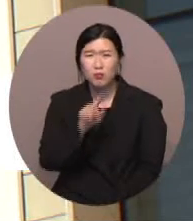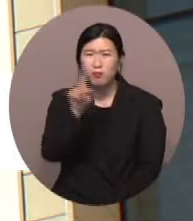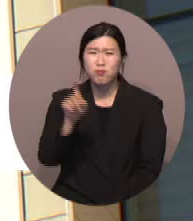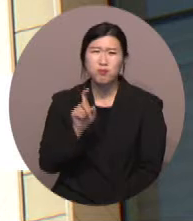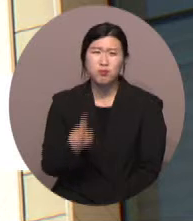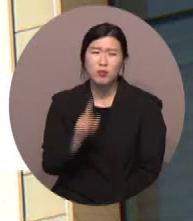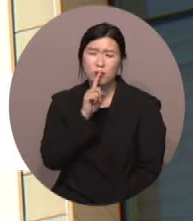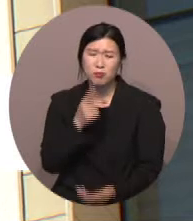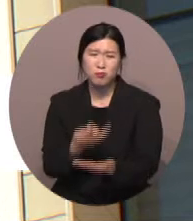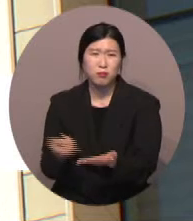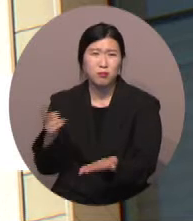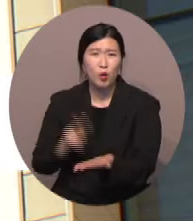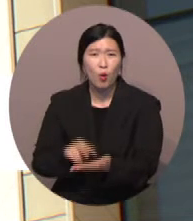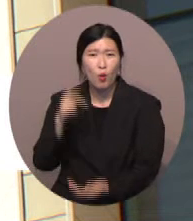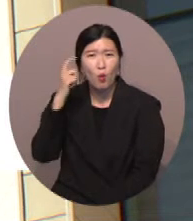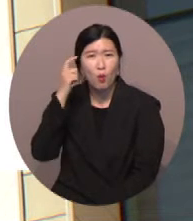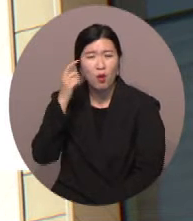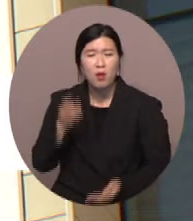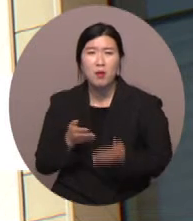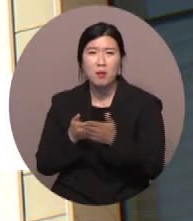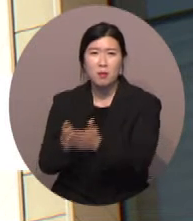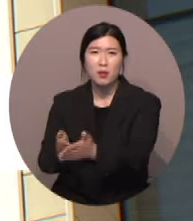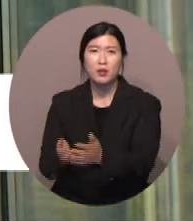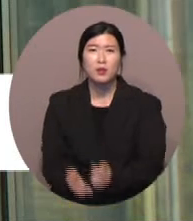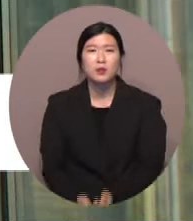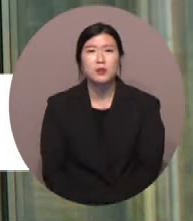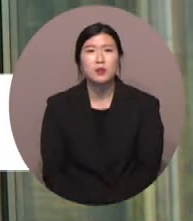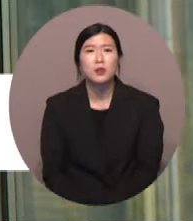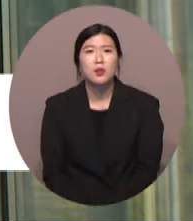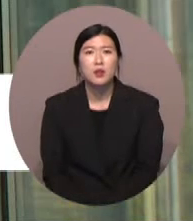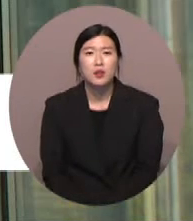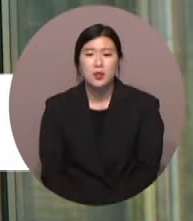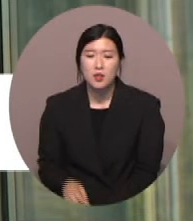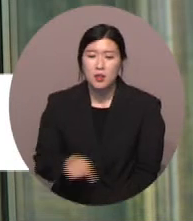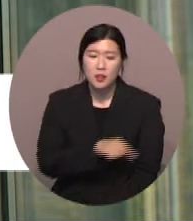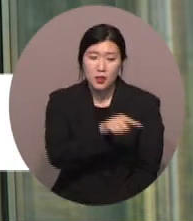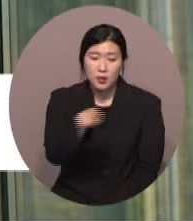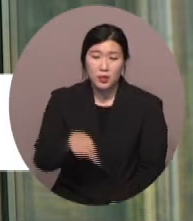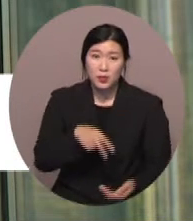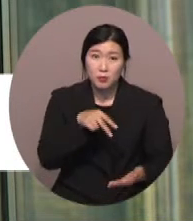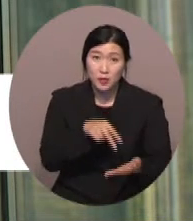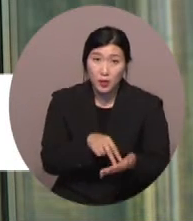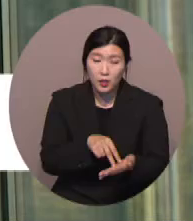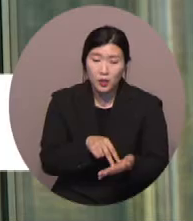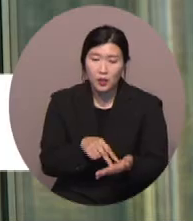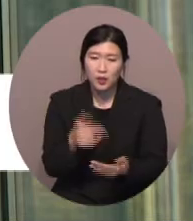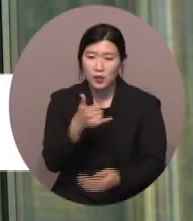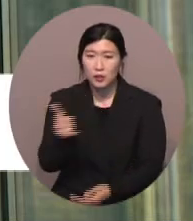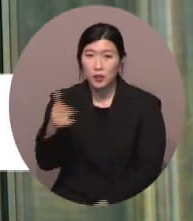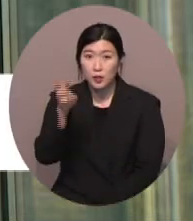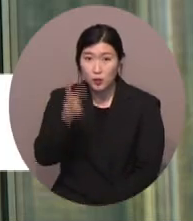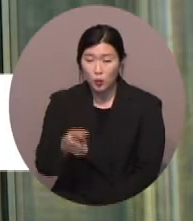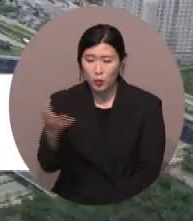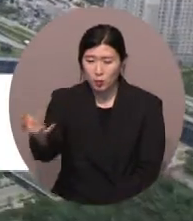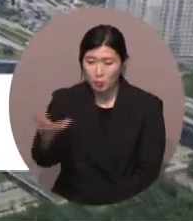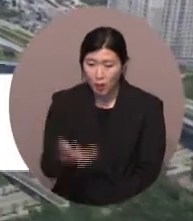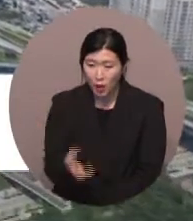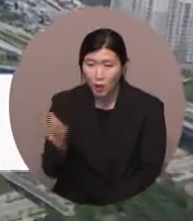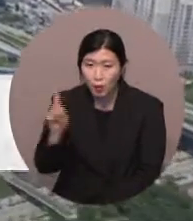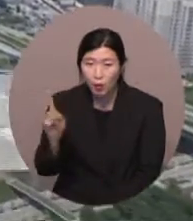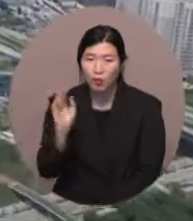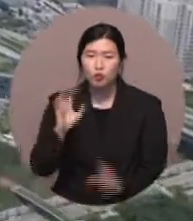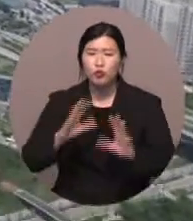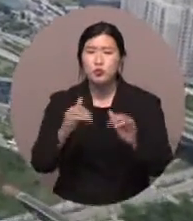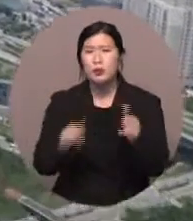설명은 앞뒤가 맞지 않는다고 지적했습니다 이들은 대통령 세종직무실 설치 로드맵은 국민과의